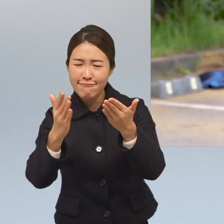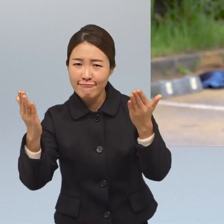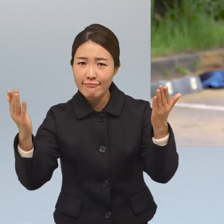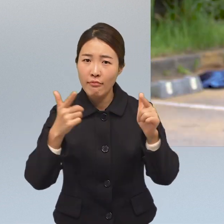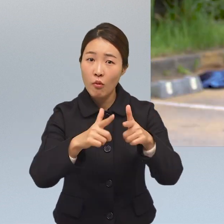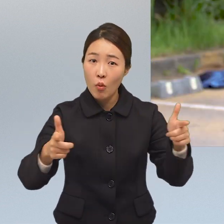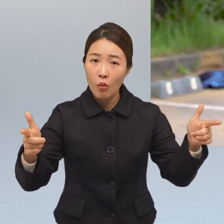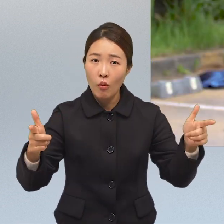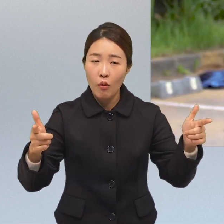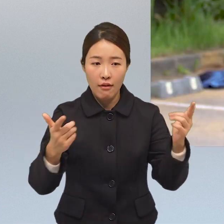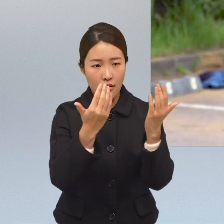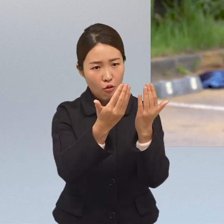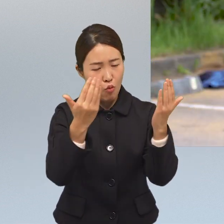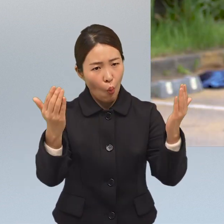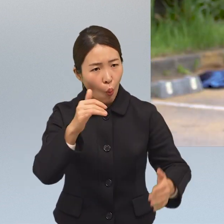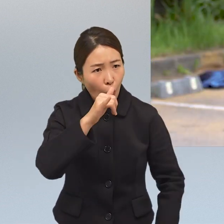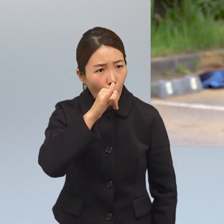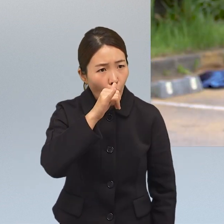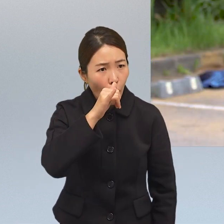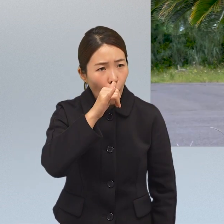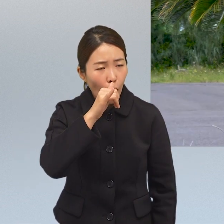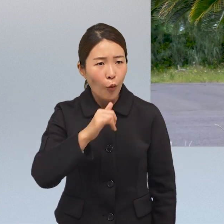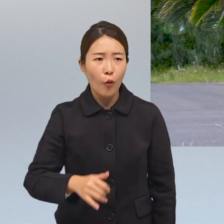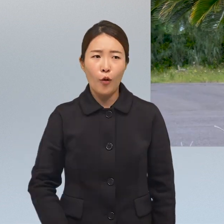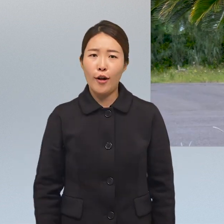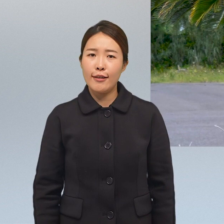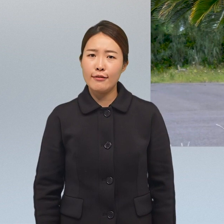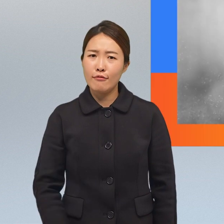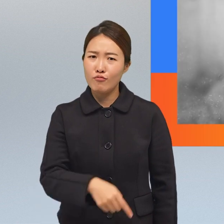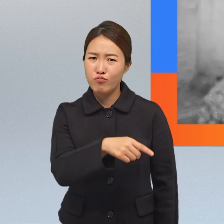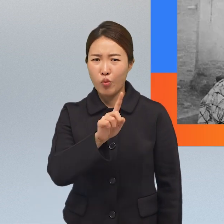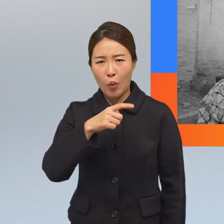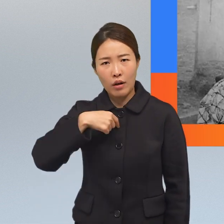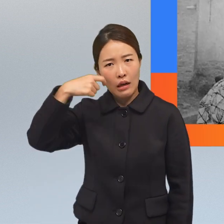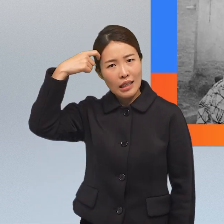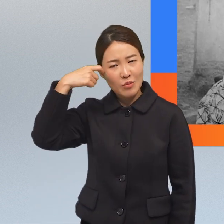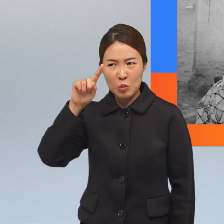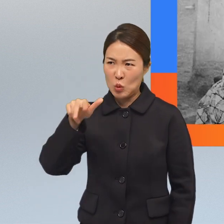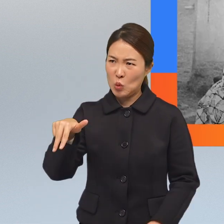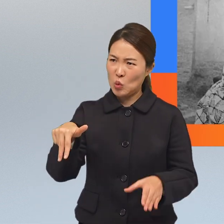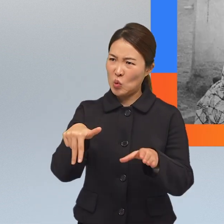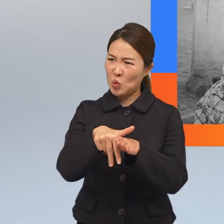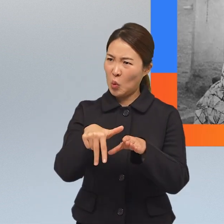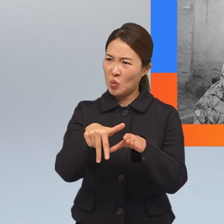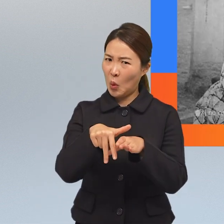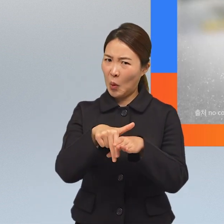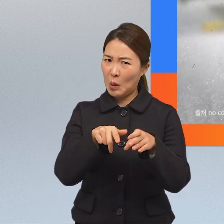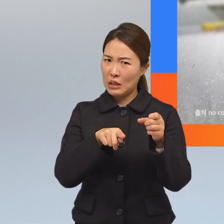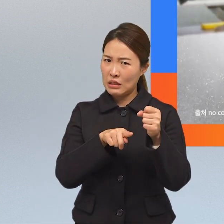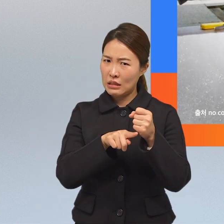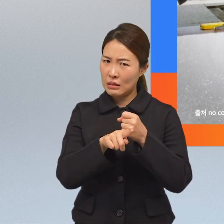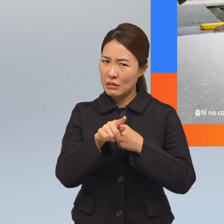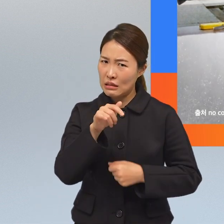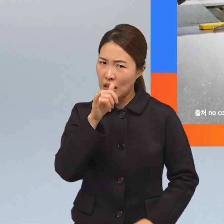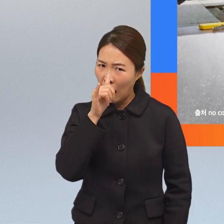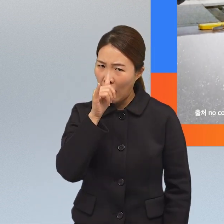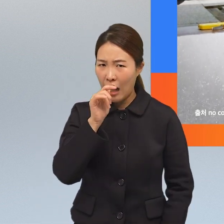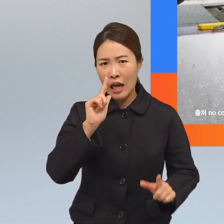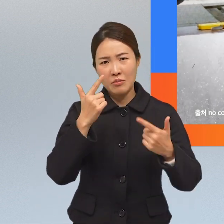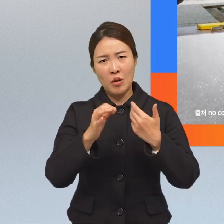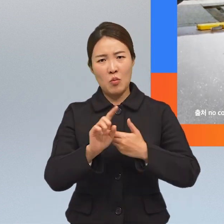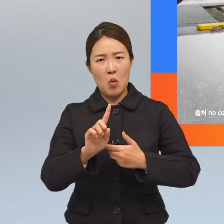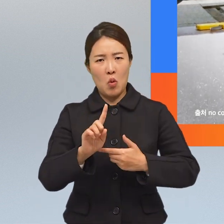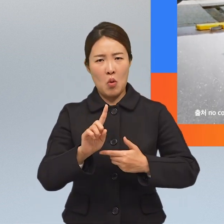그런 패턴들이 이렇게 전시가 되어 있길래 이게 무슨 어떤 종교적인 의미를 갖고 있나